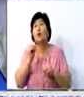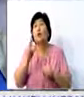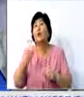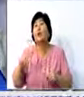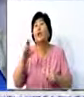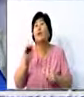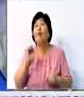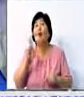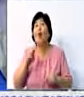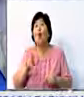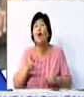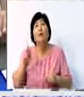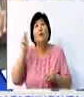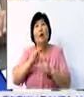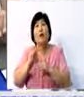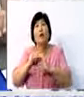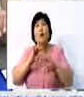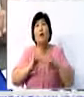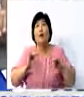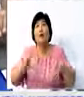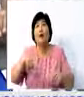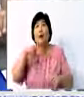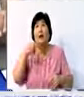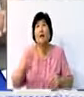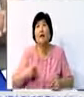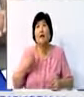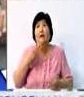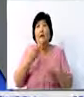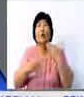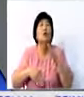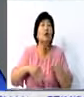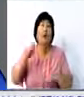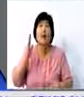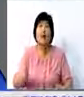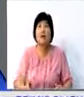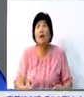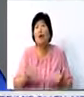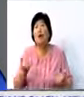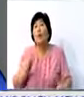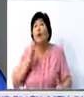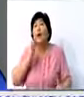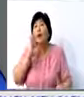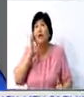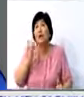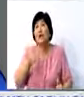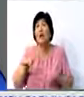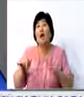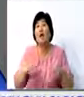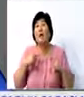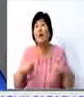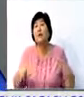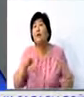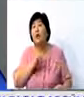дефектолог маман жұмыс жасайды. Балабақша мен мектептерде аталмыш кадрға деген сұраныс жоғары. Бүгінгі таңда осы инклюзивті бағытта бірнеше